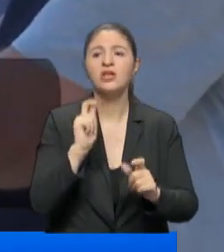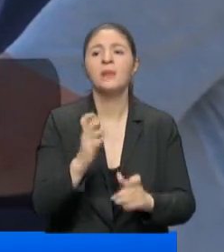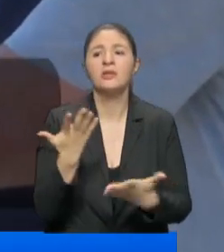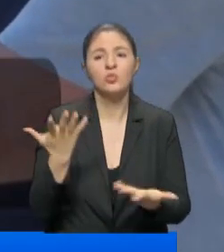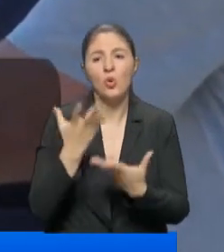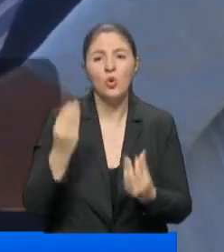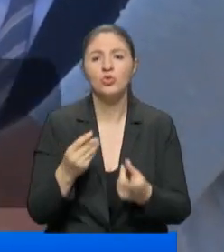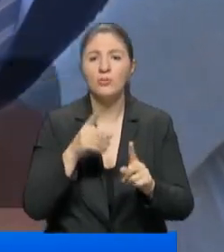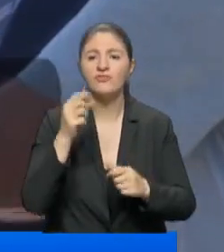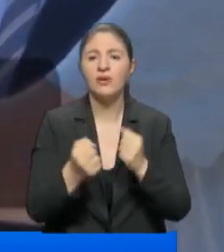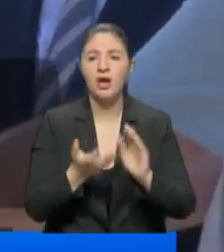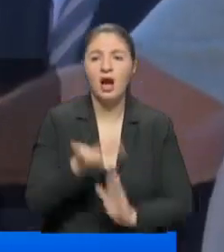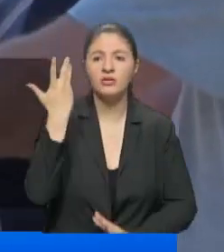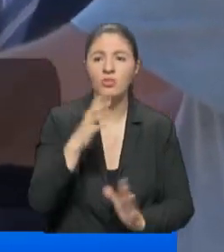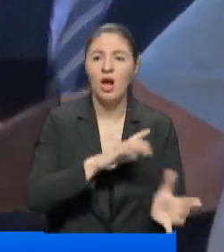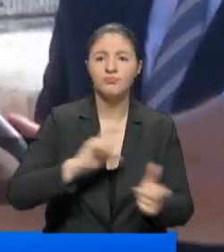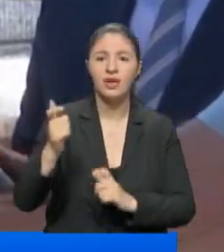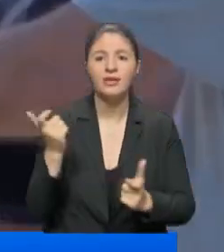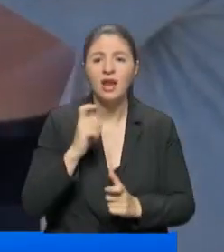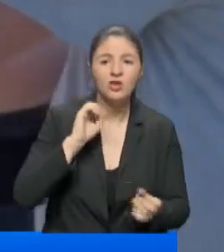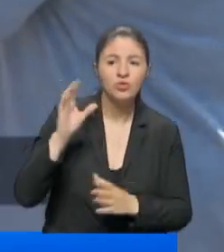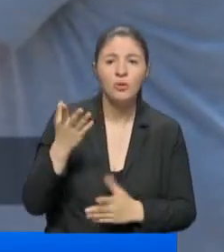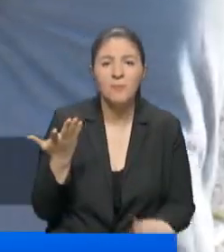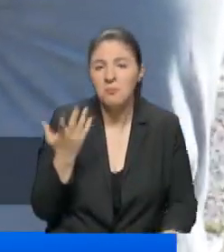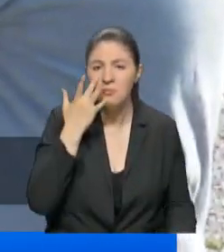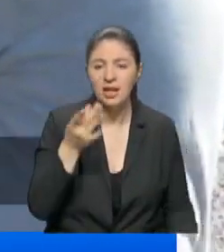Nasıl oluyor da bunu başka kaldığında sekizli ve nereye götürdü de belli değil